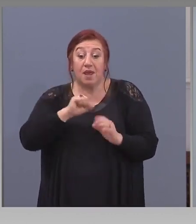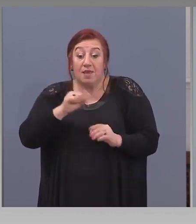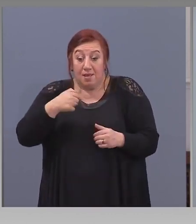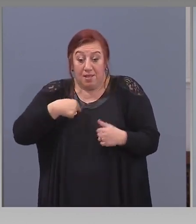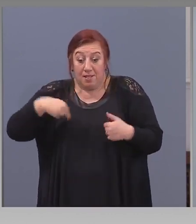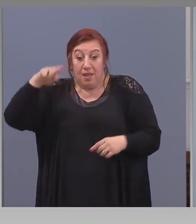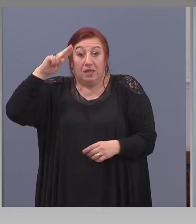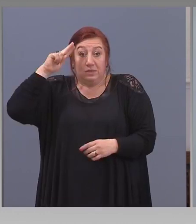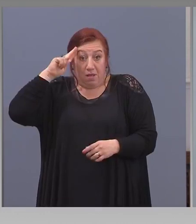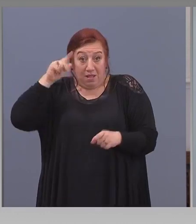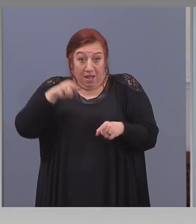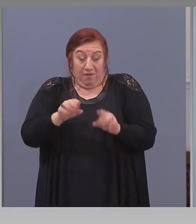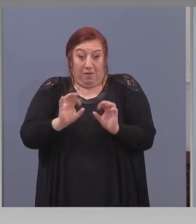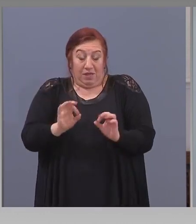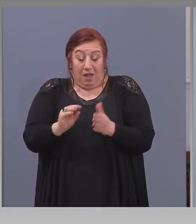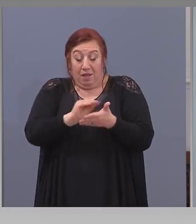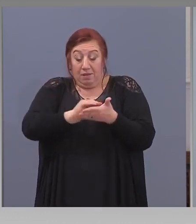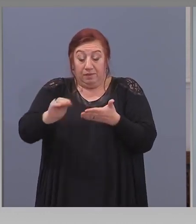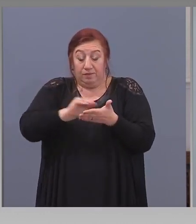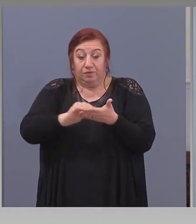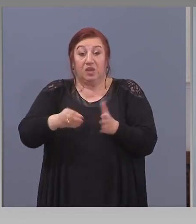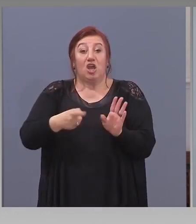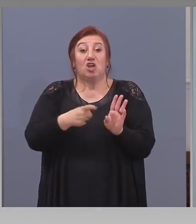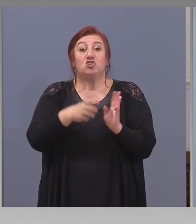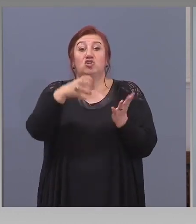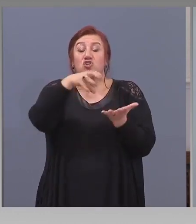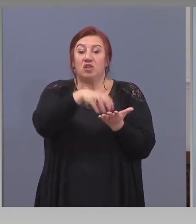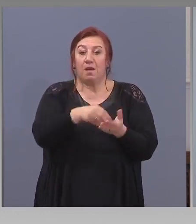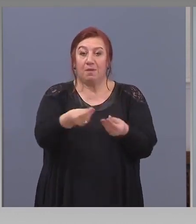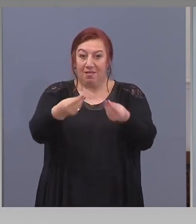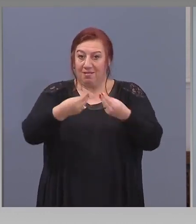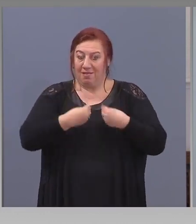така. По предписание на щаба, там където